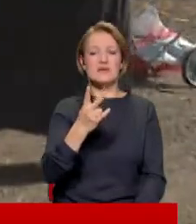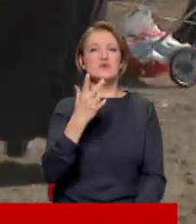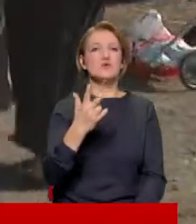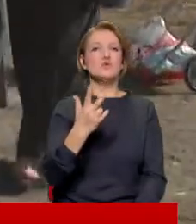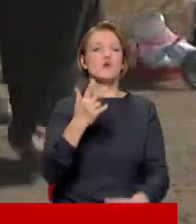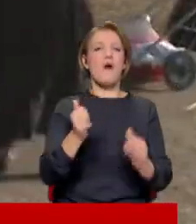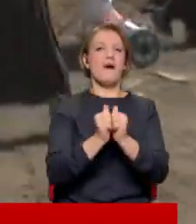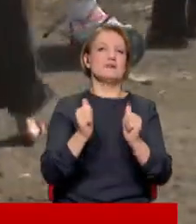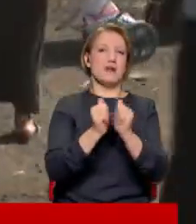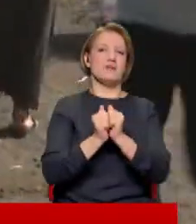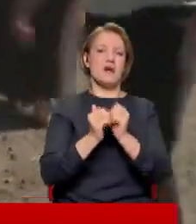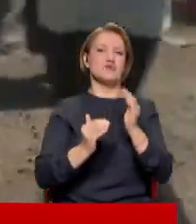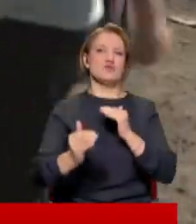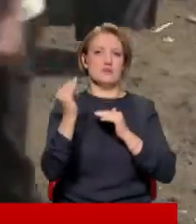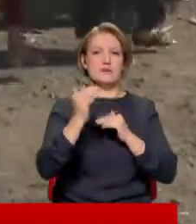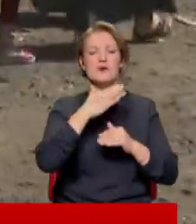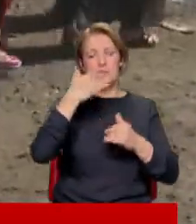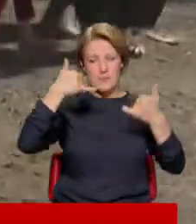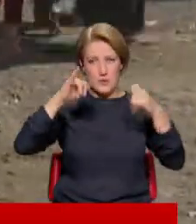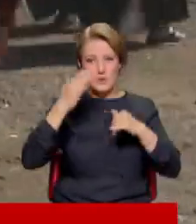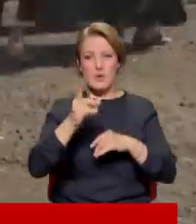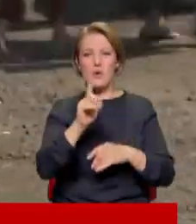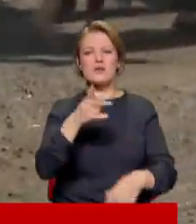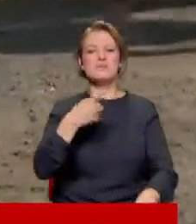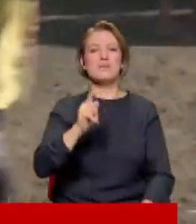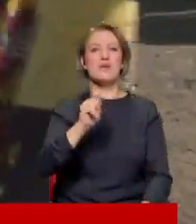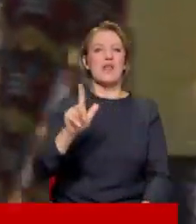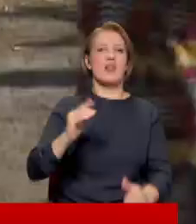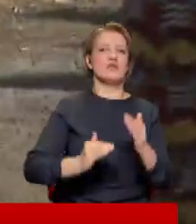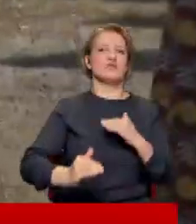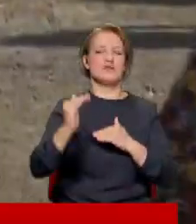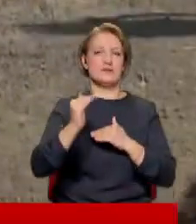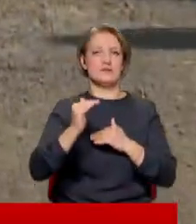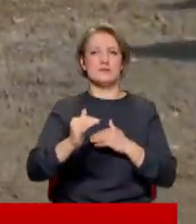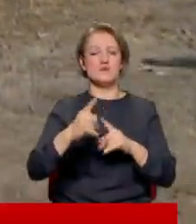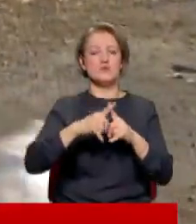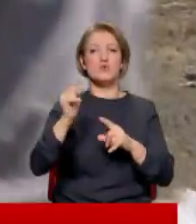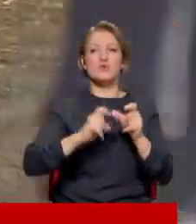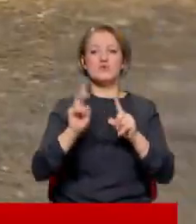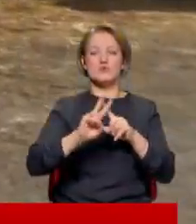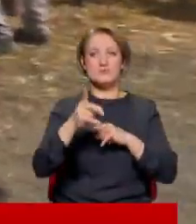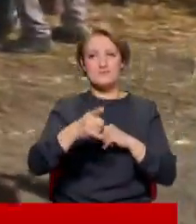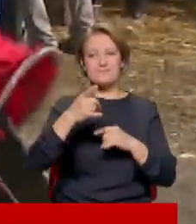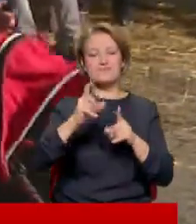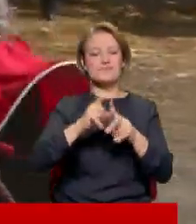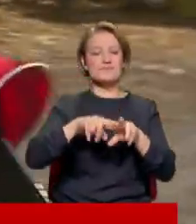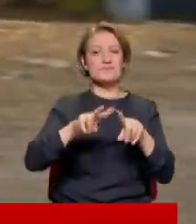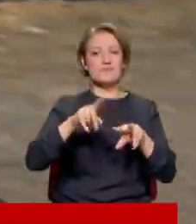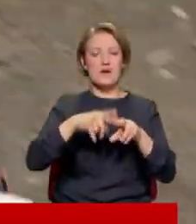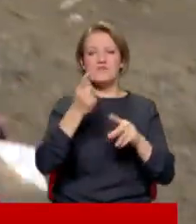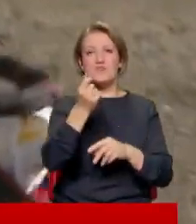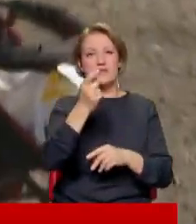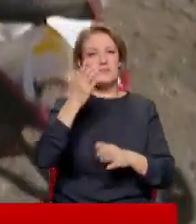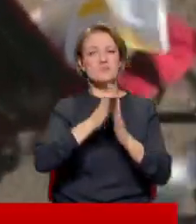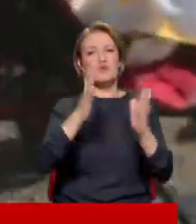2-3 katına kadar çıktı. Koyunlar 12 bin liraya kadar çıktı. Tosunlar, yine danaların fiyatları,